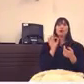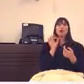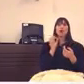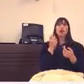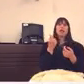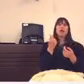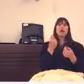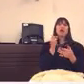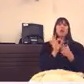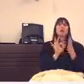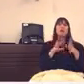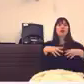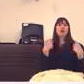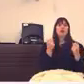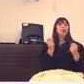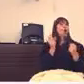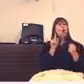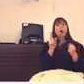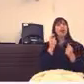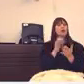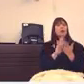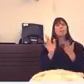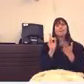משרד הבריאות. לא בחינם.